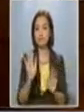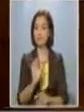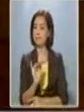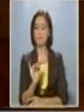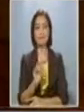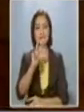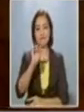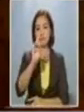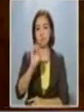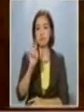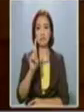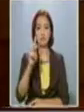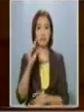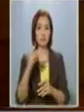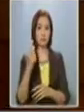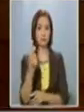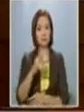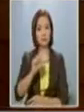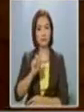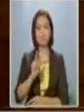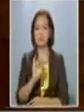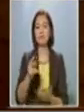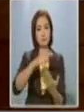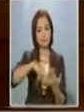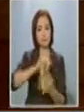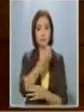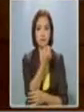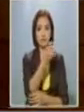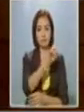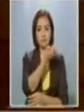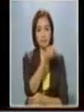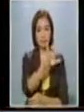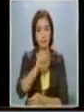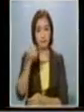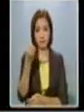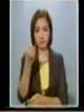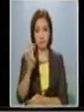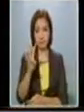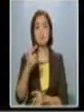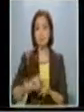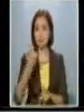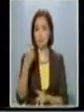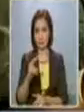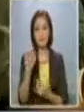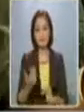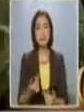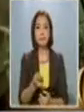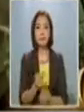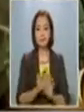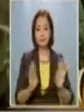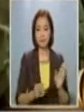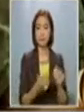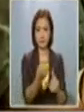สภาปฏิรูปแห่งชาติในวันที่ 15-17ธันวาคมนี้ซึ่งกรรมาธิการสหชัยช่วงเวลาดังกล่าวในการรับฟังความคิดเห็น